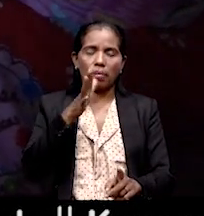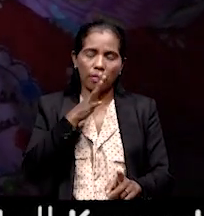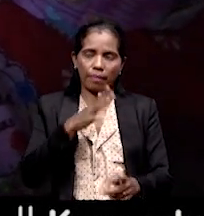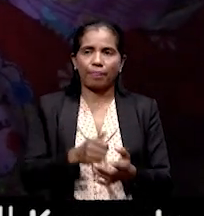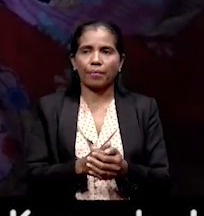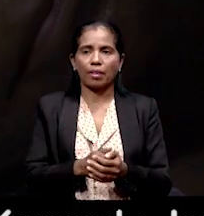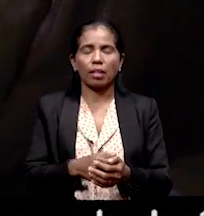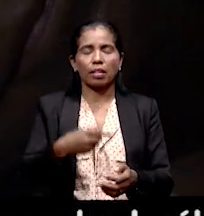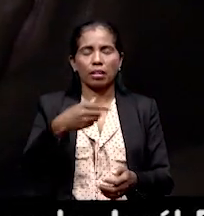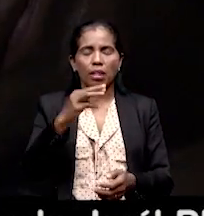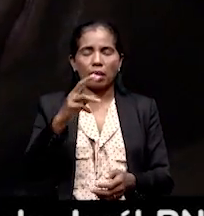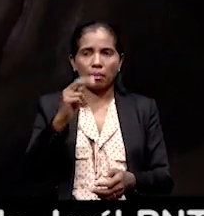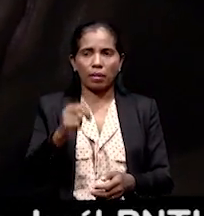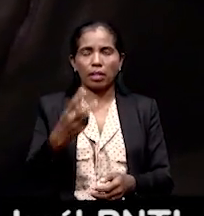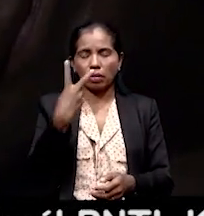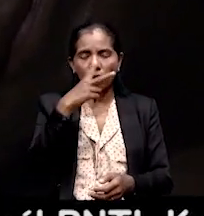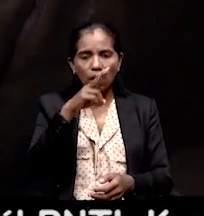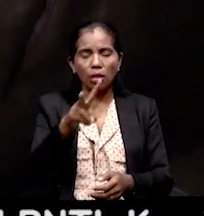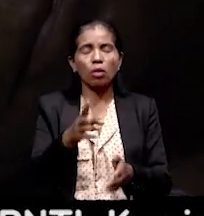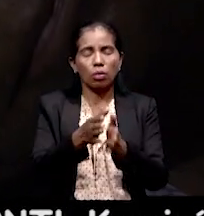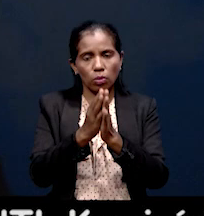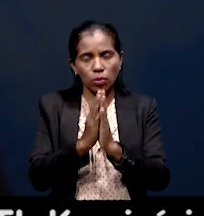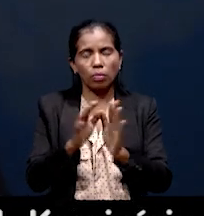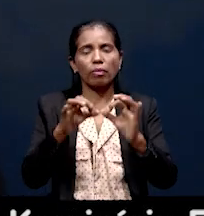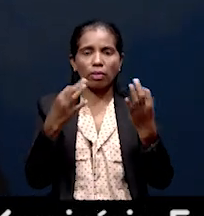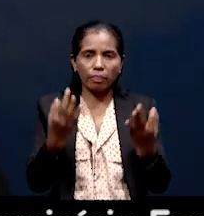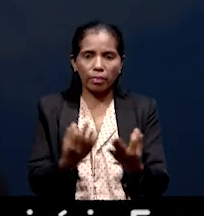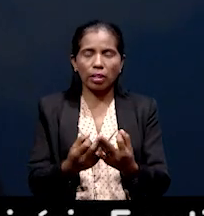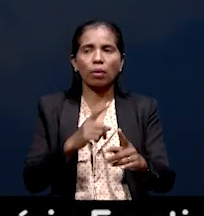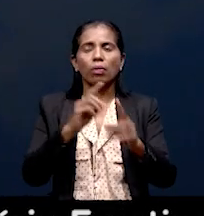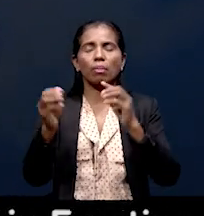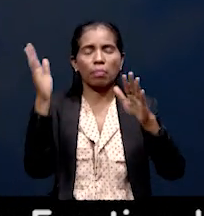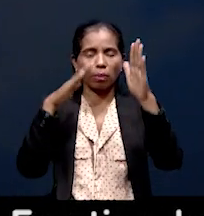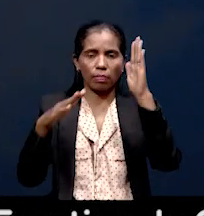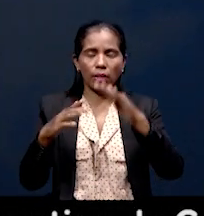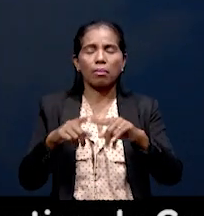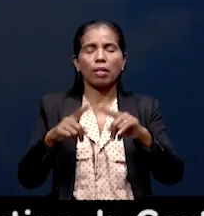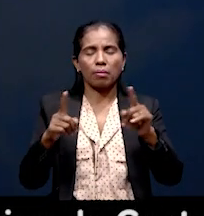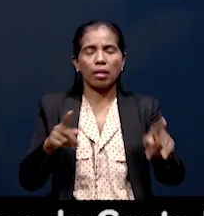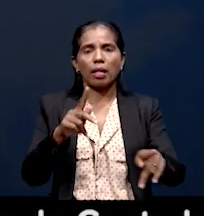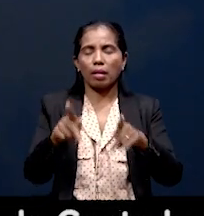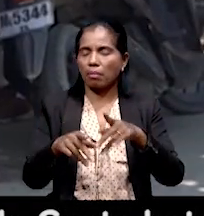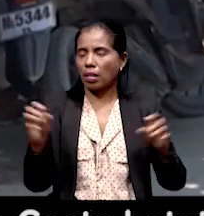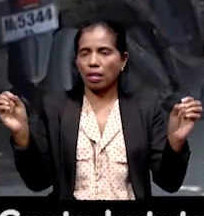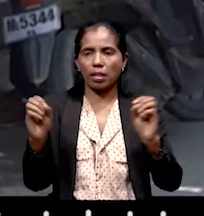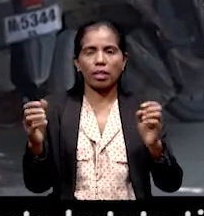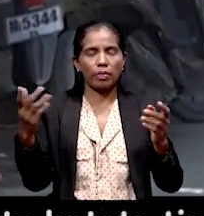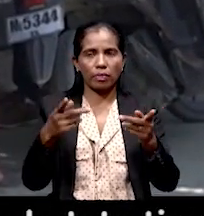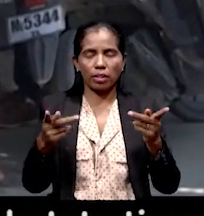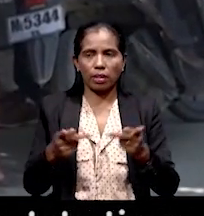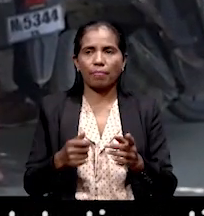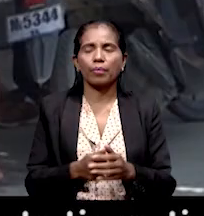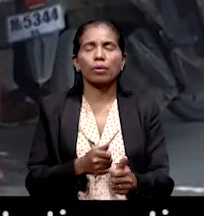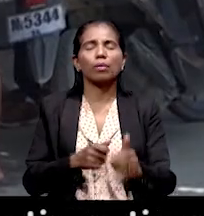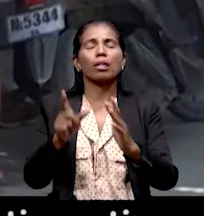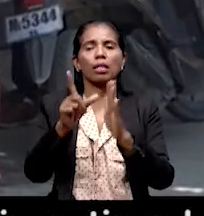toia fata no acontecimento, ato confirmamos suspeito na família, quando o acontecimento né, mas o suspeito lá ia fatin. Turlei número